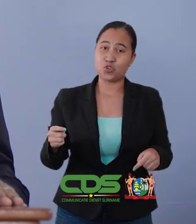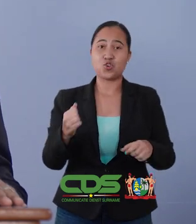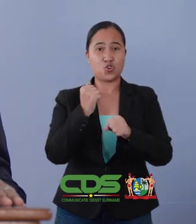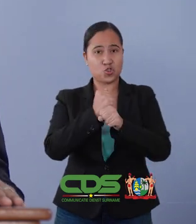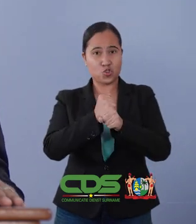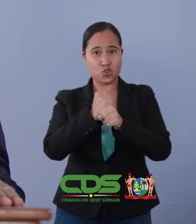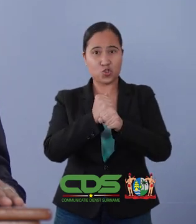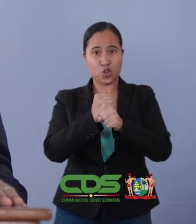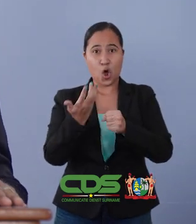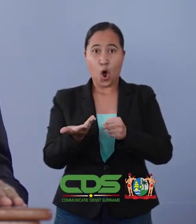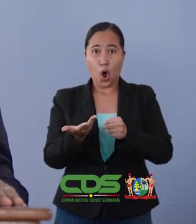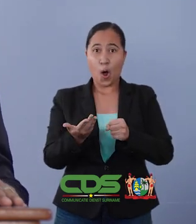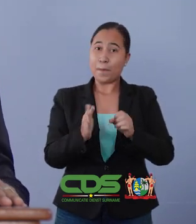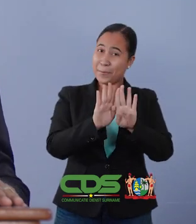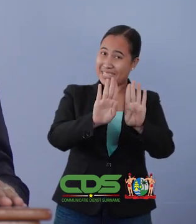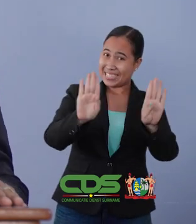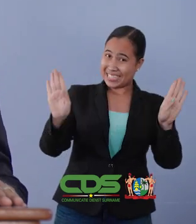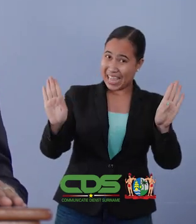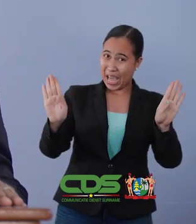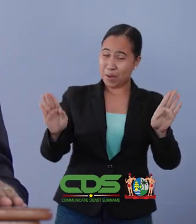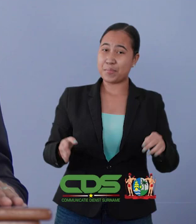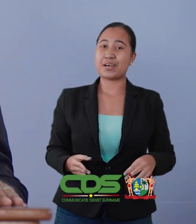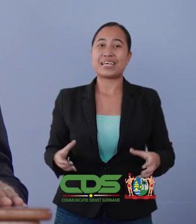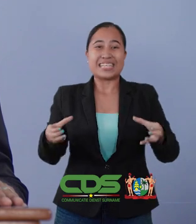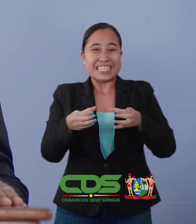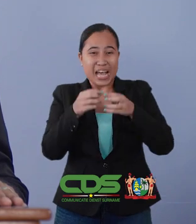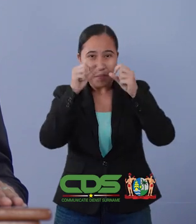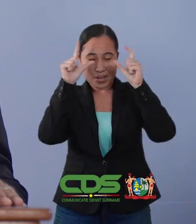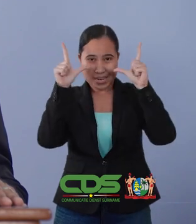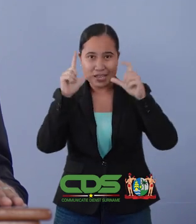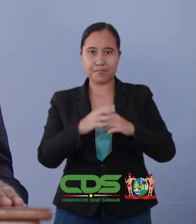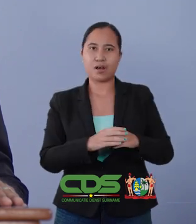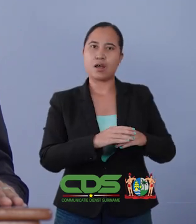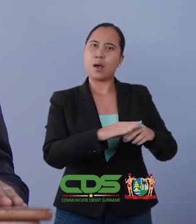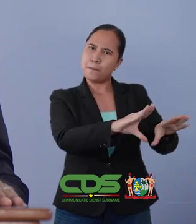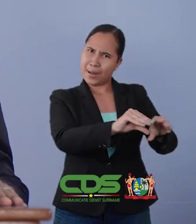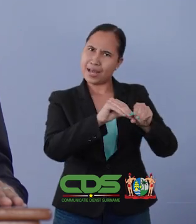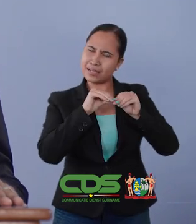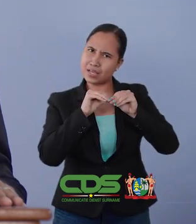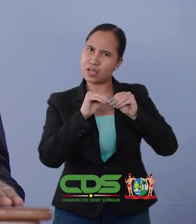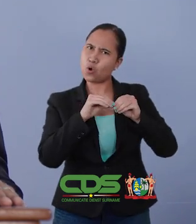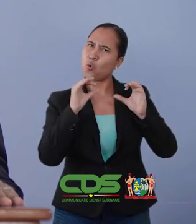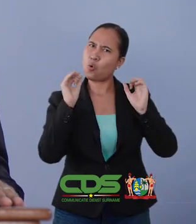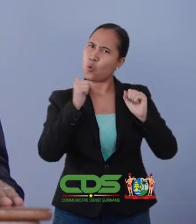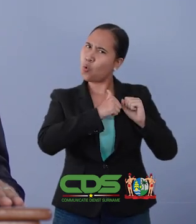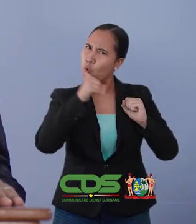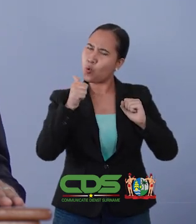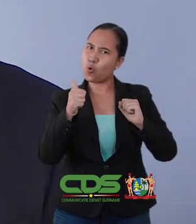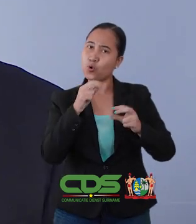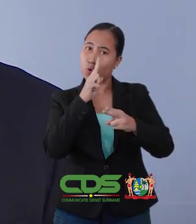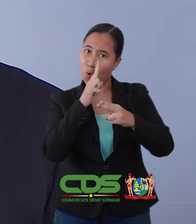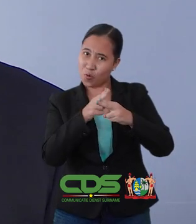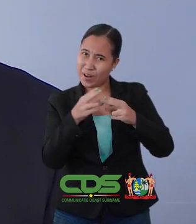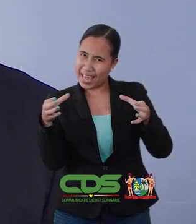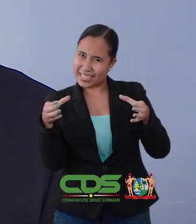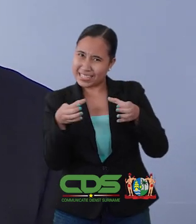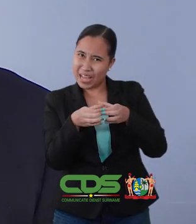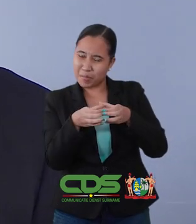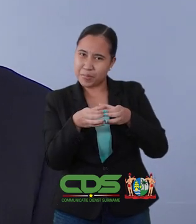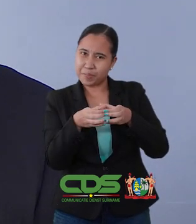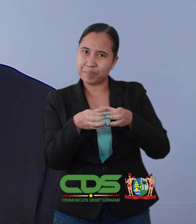om de samenleving te beschermen. De maatregelen worden steeds in goed overleg getroffen. Dit